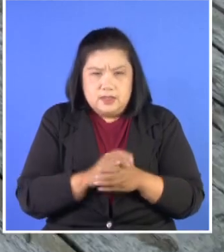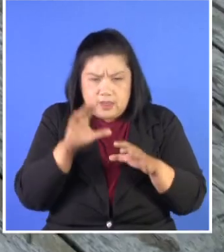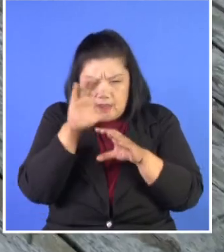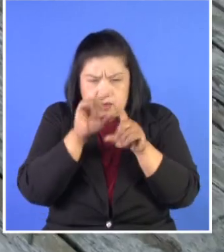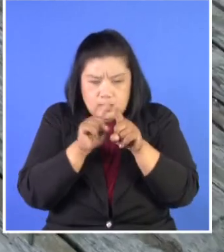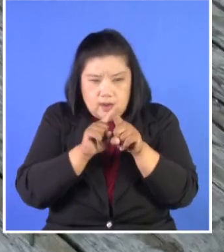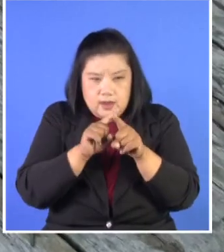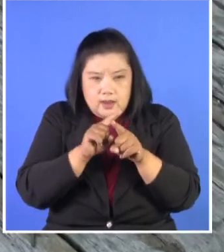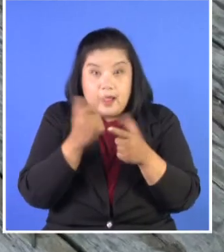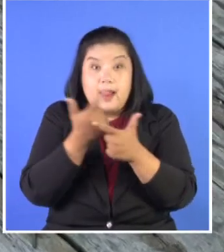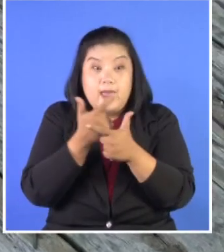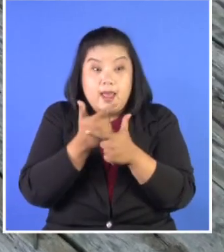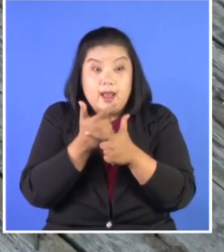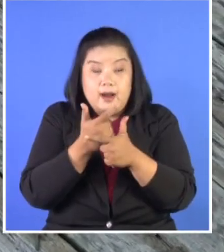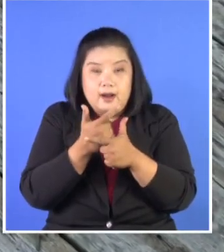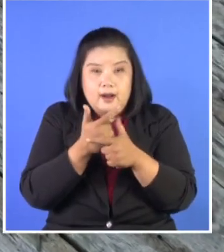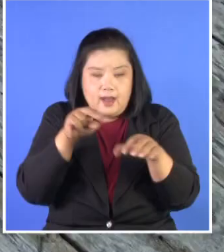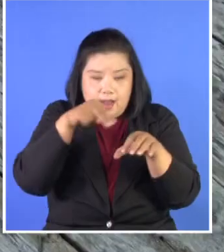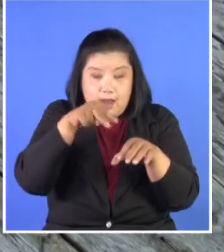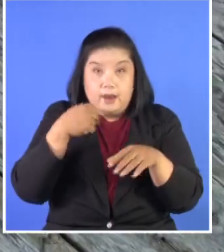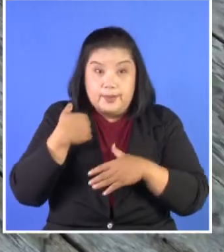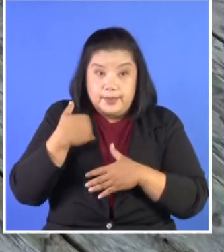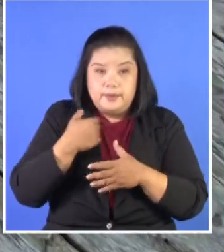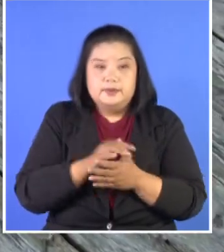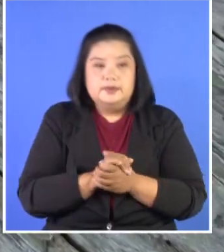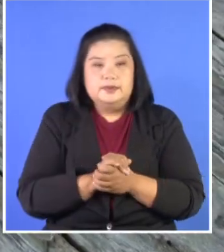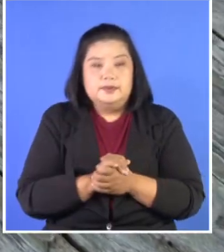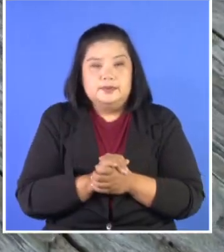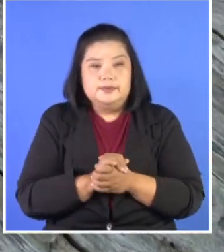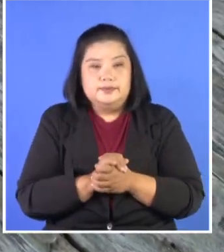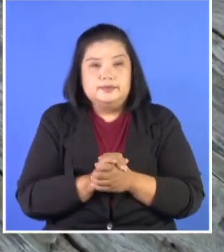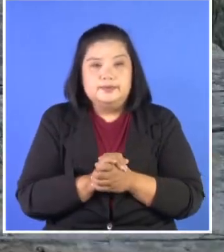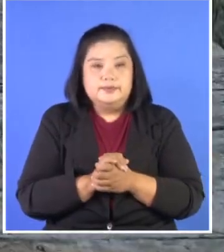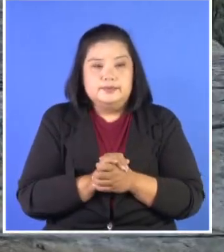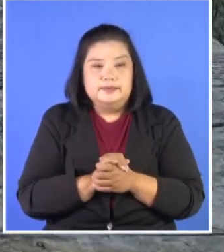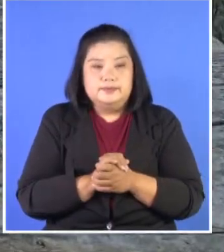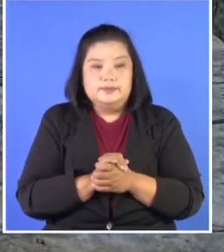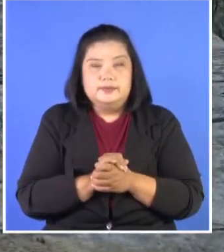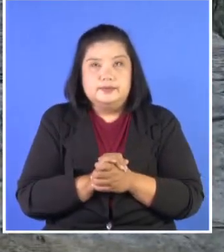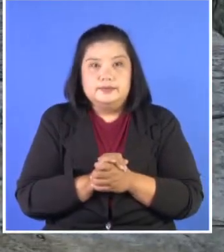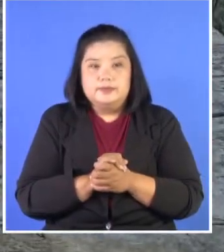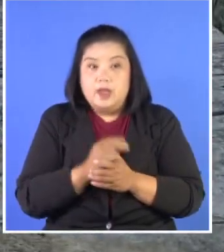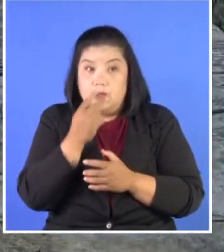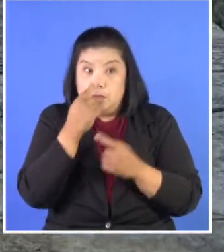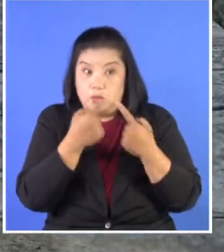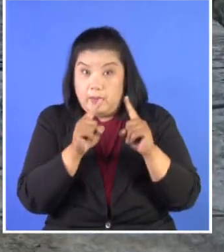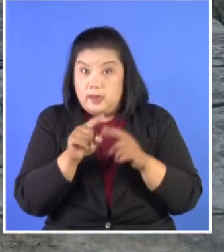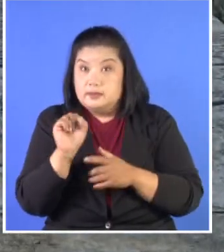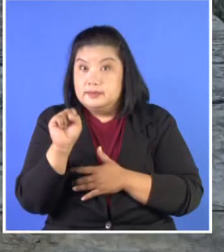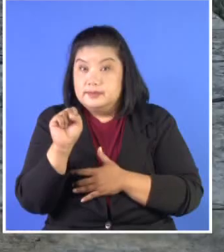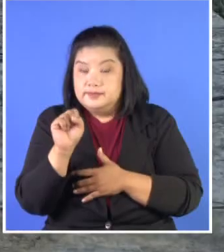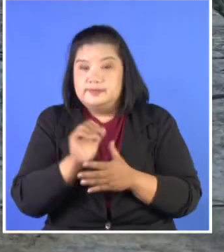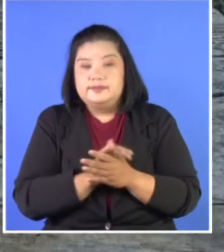หาอะไรก็ไม่รู้เออก็หามันก็หาไม่เจอหรอกไอ้ที่เลขที่ว่าเนี่ยอันนี้ของแปลกใช่มั้ยอยู่ในหมวดของแปลก